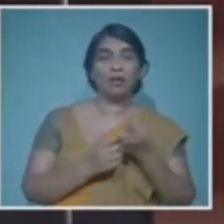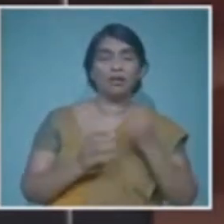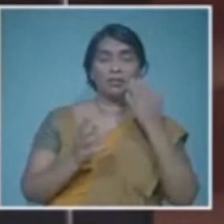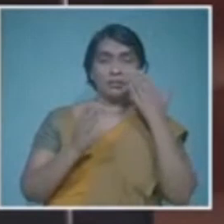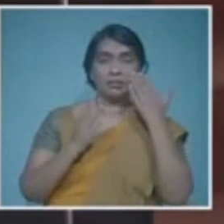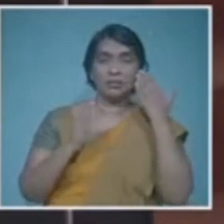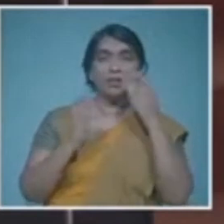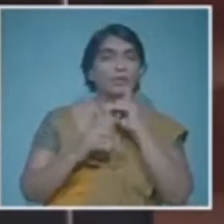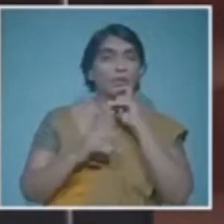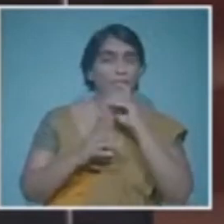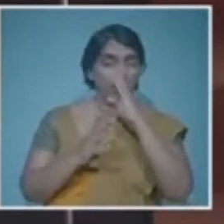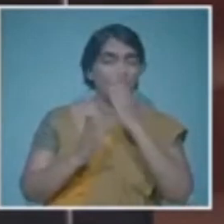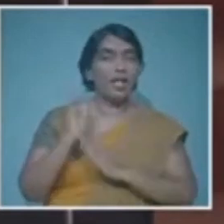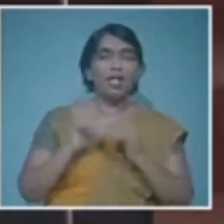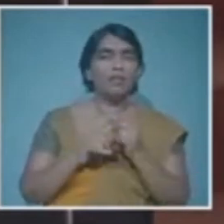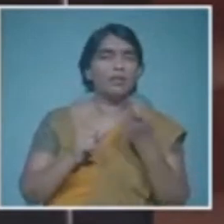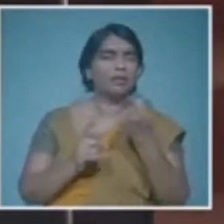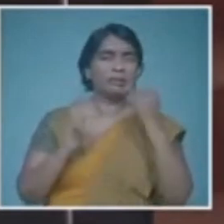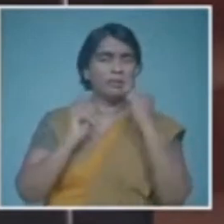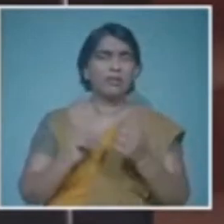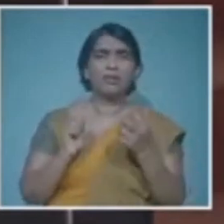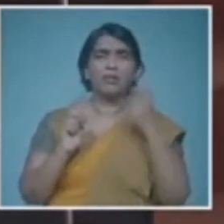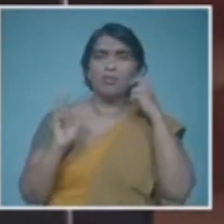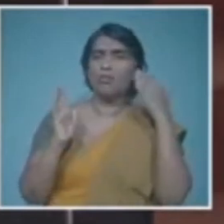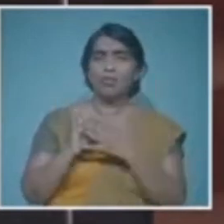අපේ අධිකරණ නැමැතුමා මොනවද මේ ආර්ථික අපරාධ?